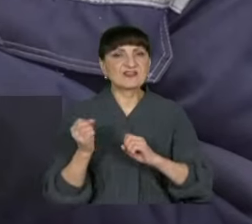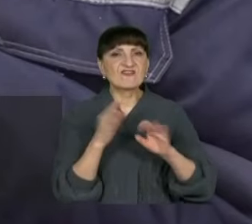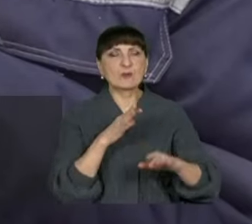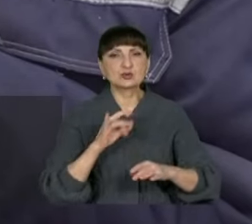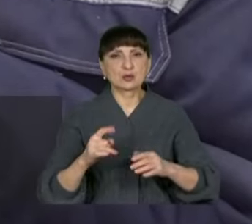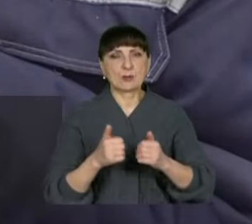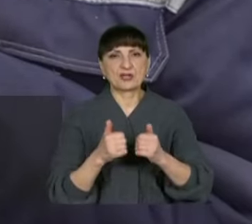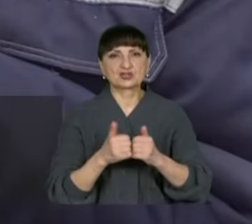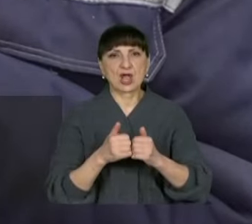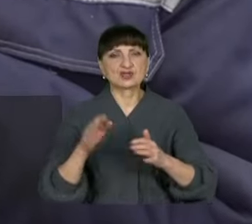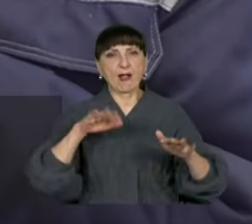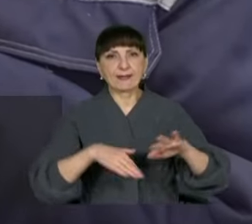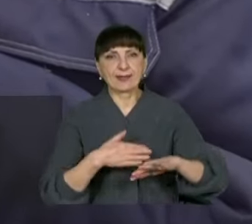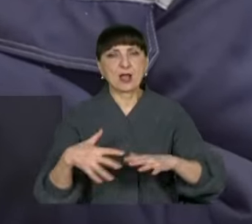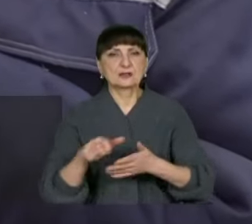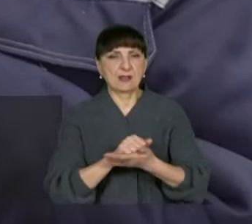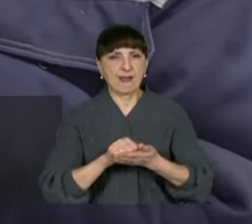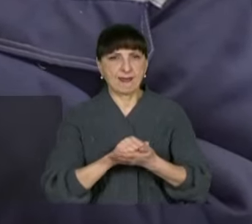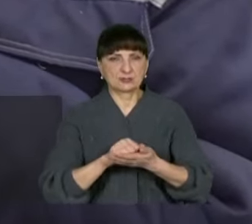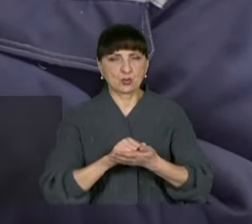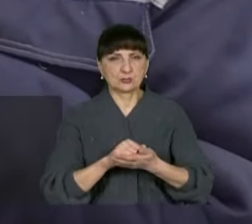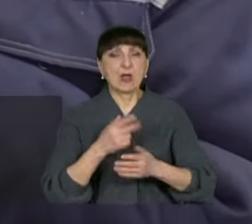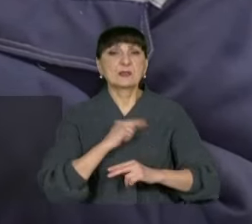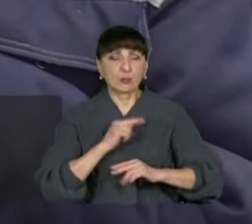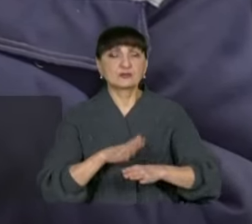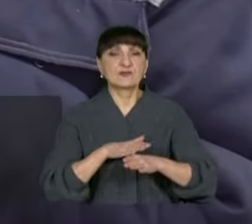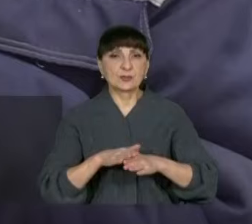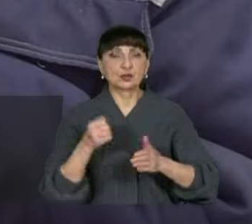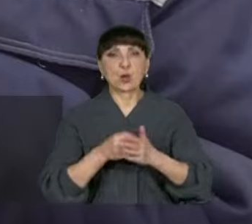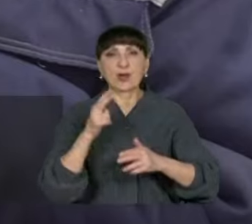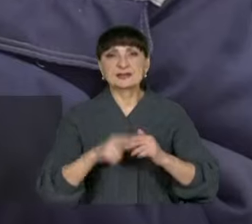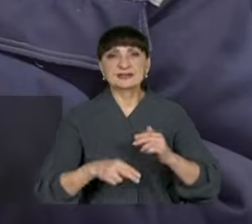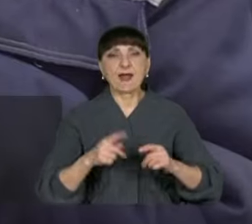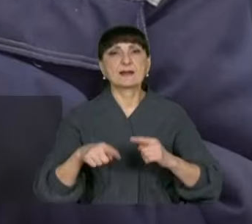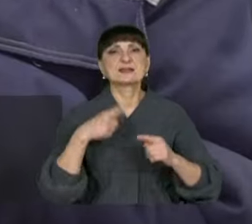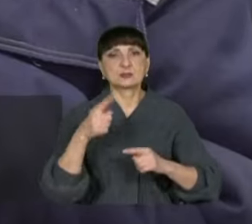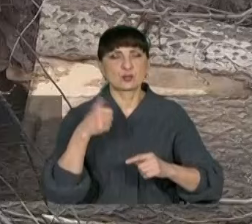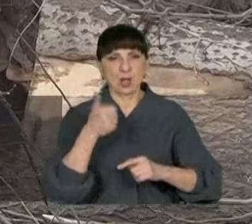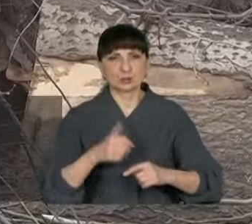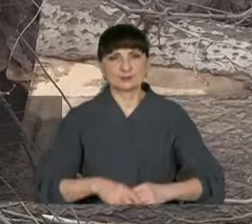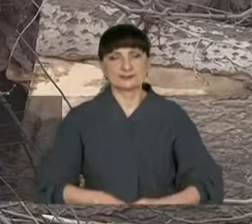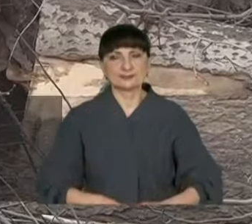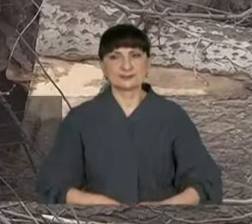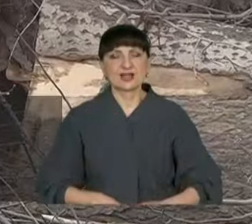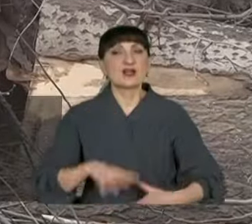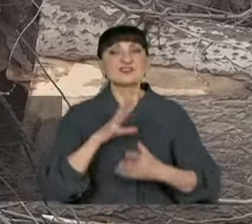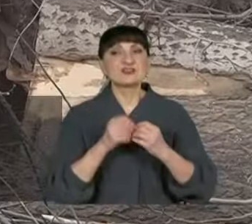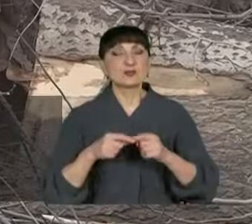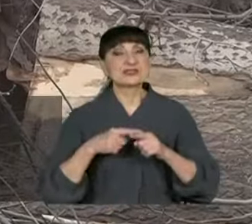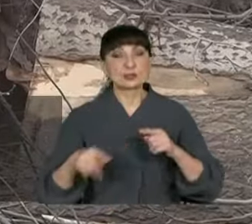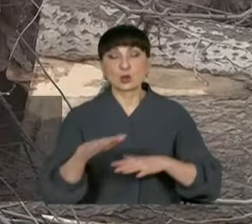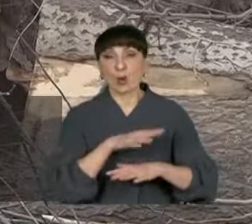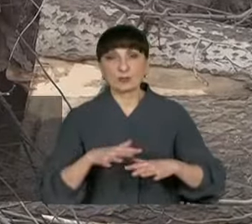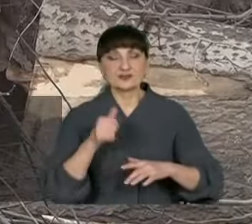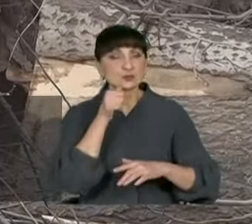на ближайший карьер для рекультивации. Эта работа будет выполнена до конца первого полугодия. Всего же на территории области